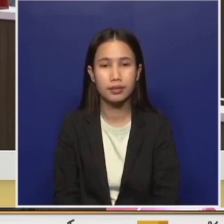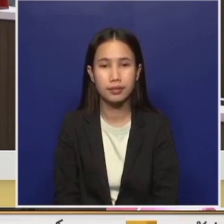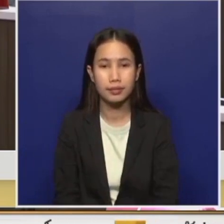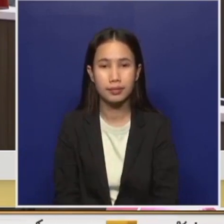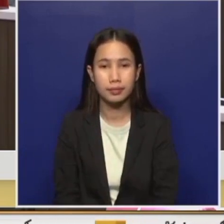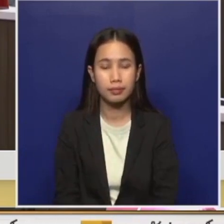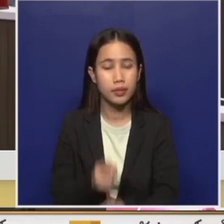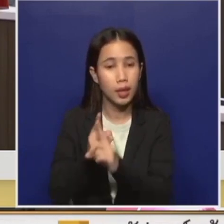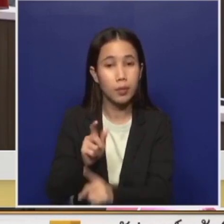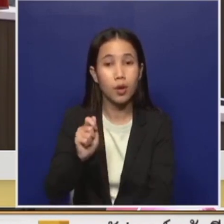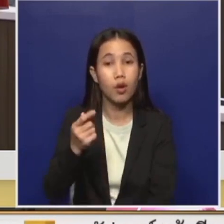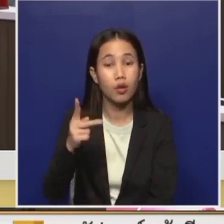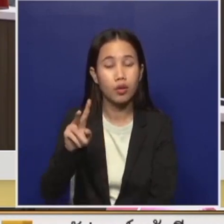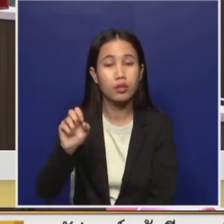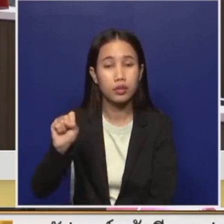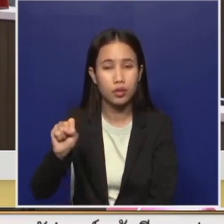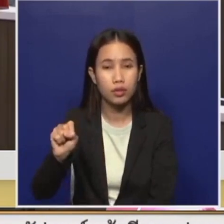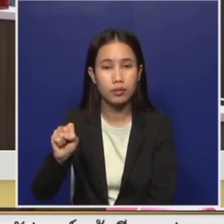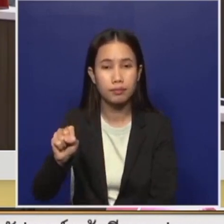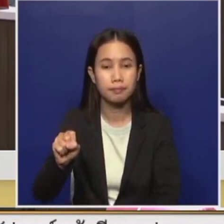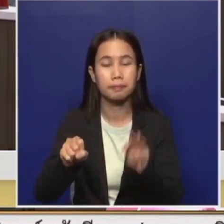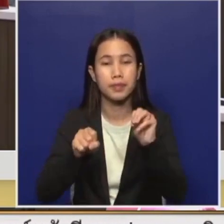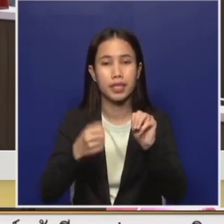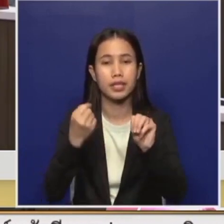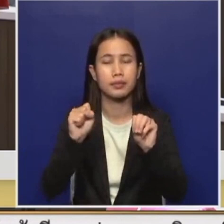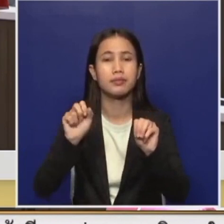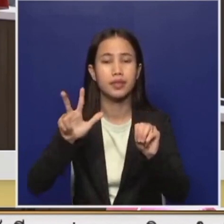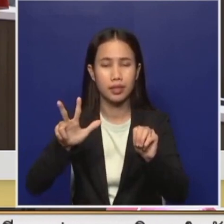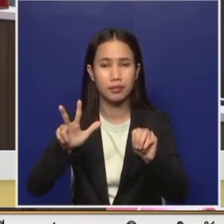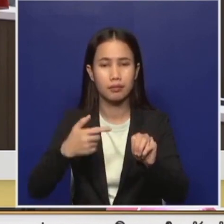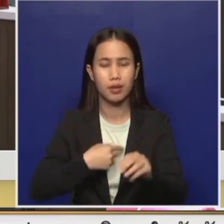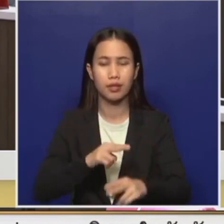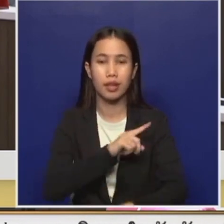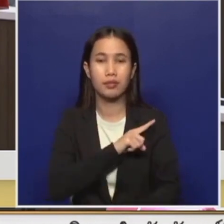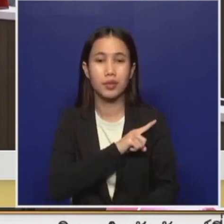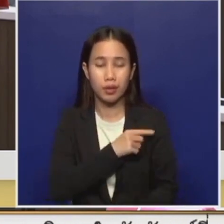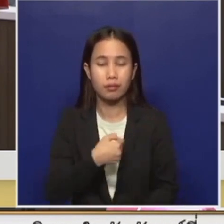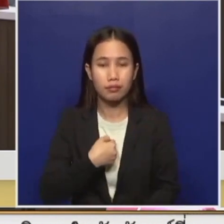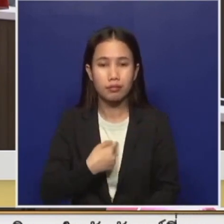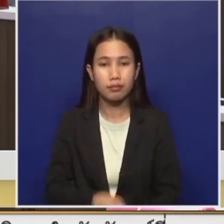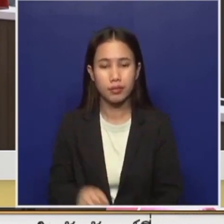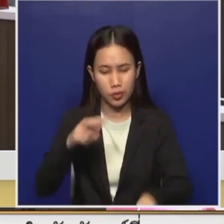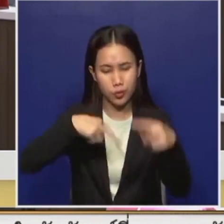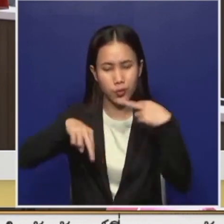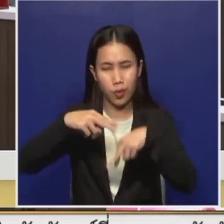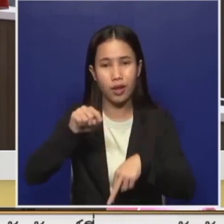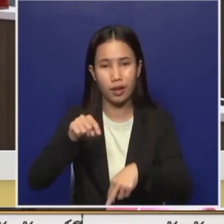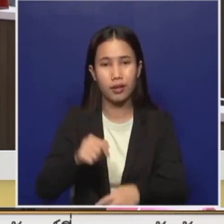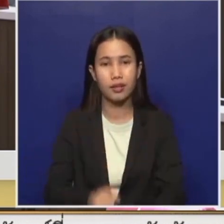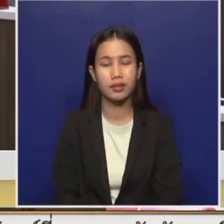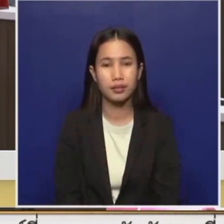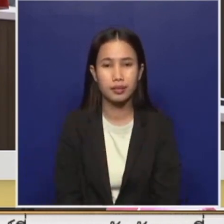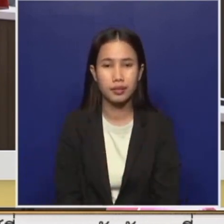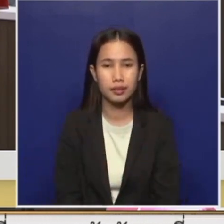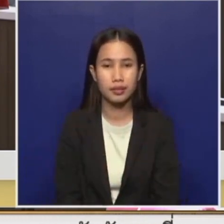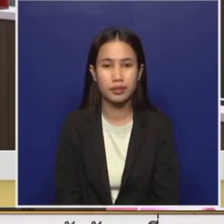ออกเขาสอตรนี้มัตาสิสามท่บอกถ้ามีหนาที่แ่นี้ในการทจะกำกับดูแลสิงที่